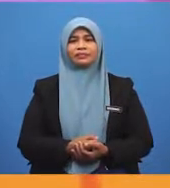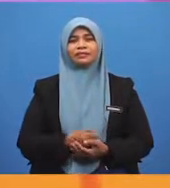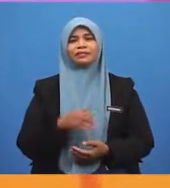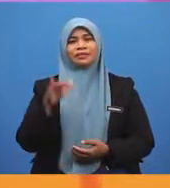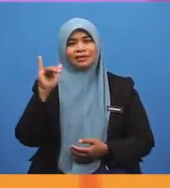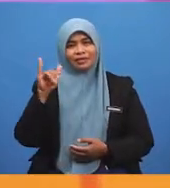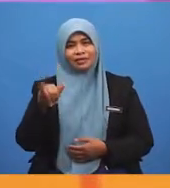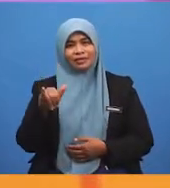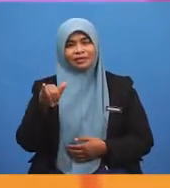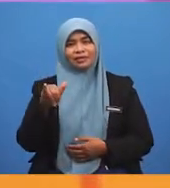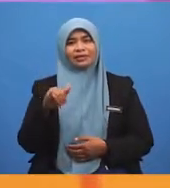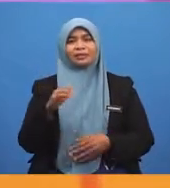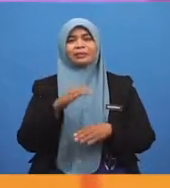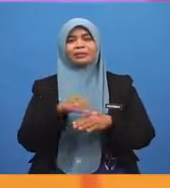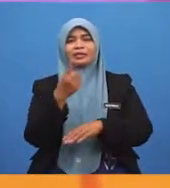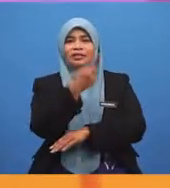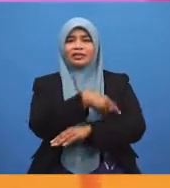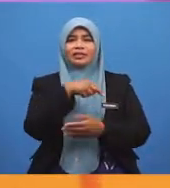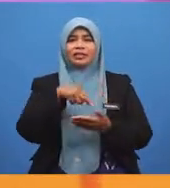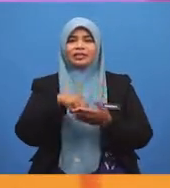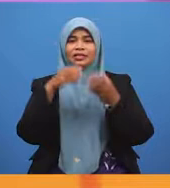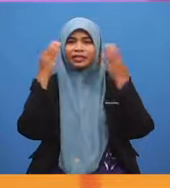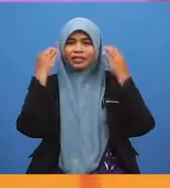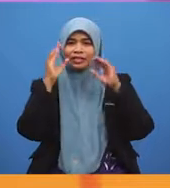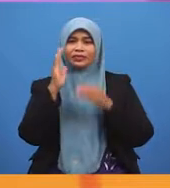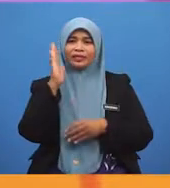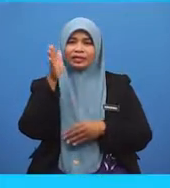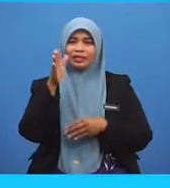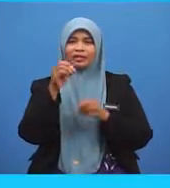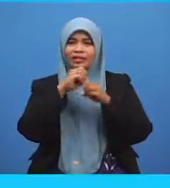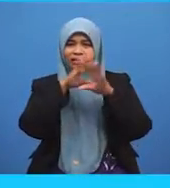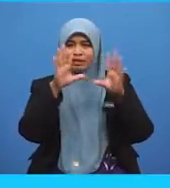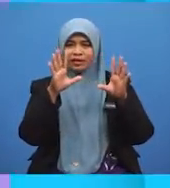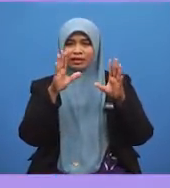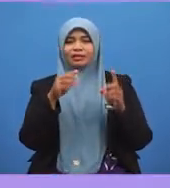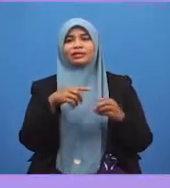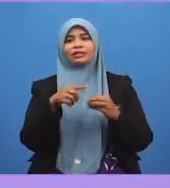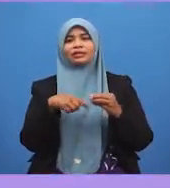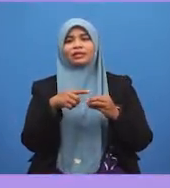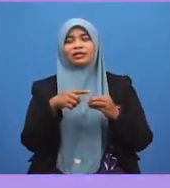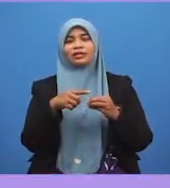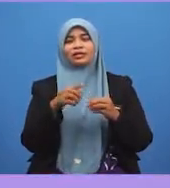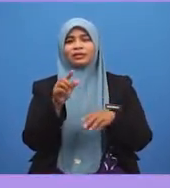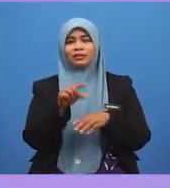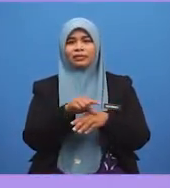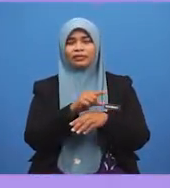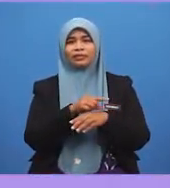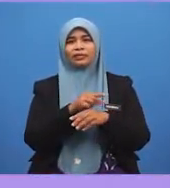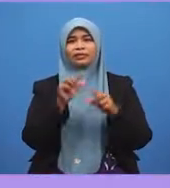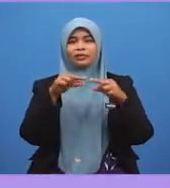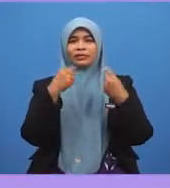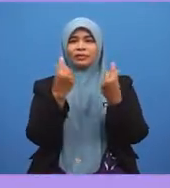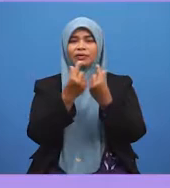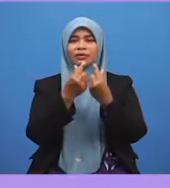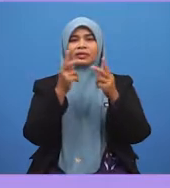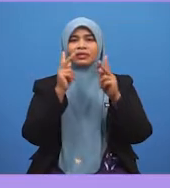Ya, pada hari ini, Cikgu Red akan menerangkan tentang penggunaan golongan